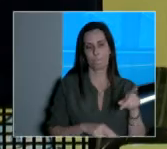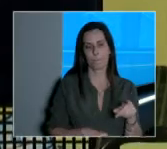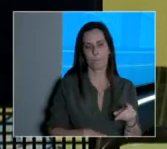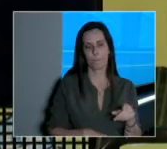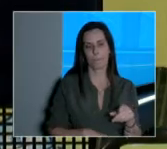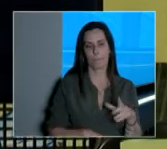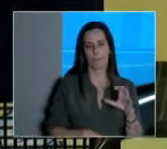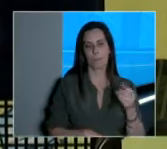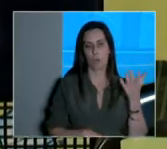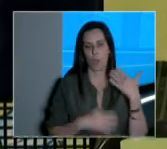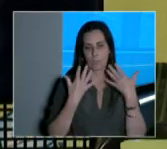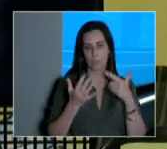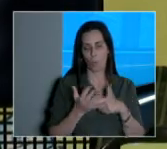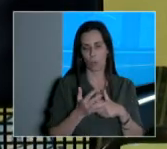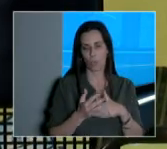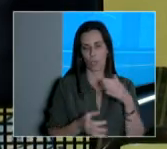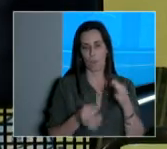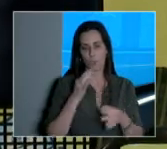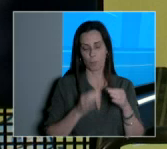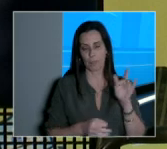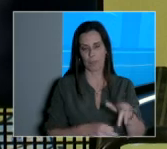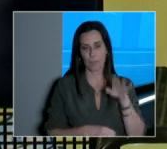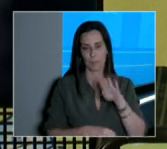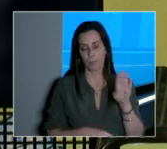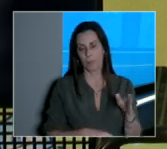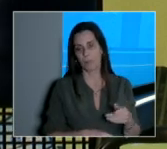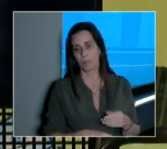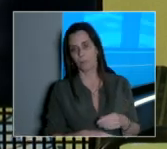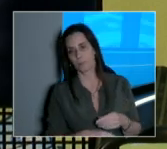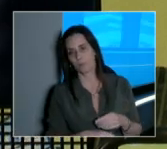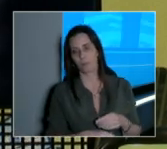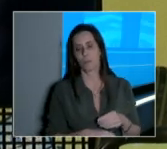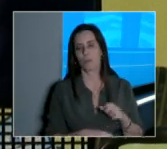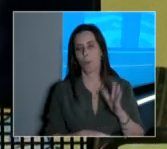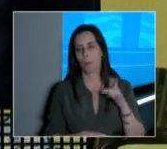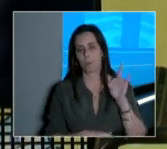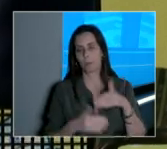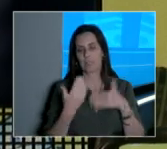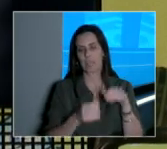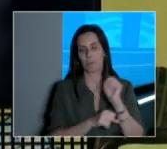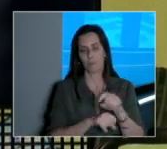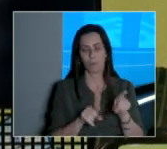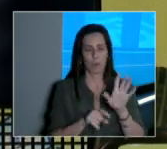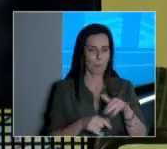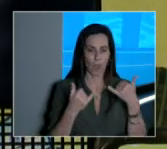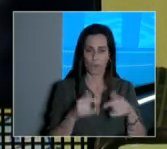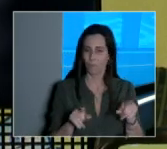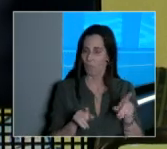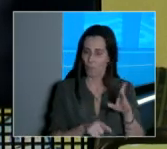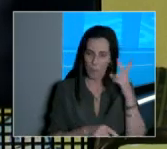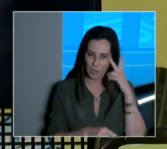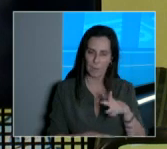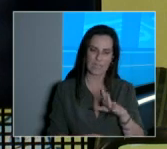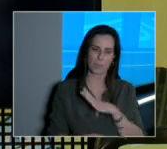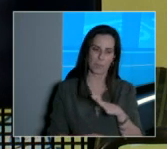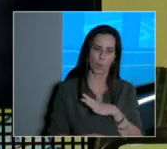כנראה שאם לא היה הסיפור הזה של המשפטים כנגד ראש הממשלה, כנראה שהוא היה מתנגד לפסקת ההתגברות גם עכשיו, כי הוא מבין כמה